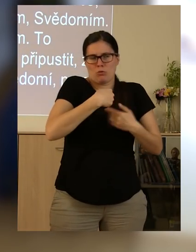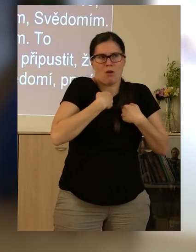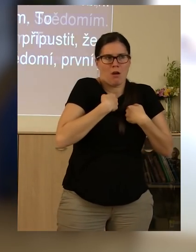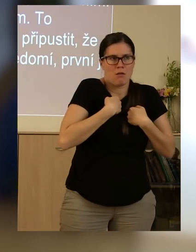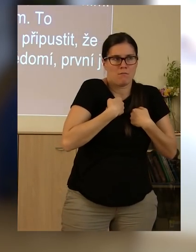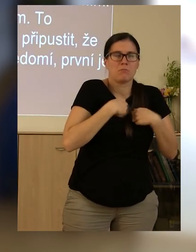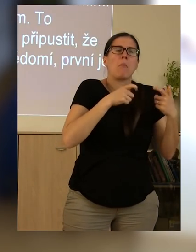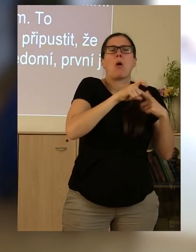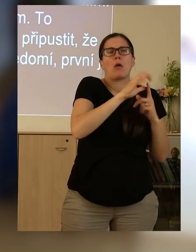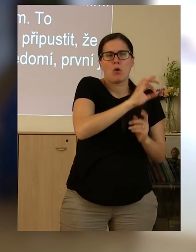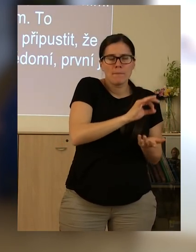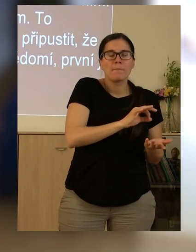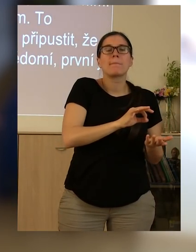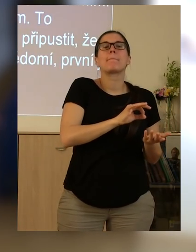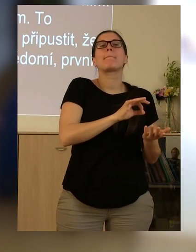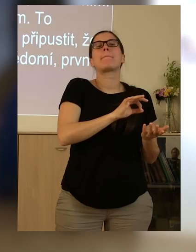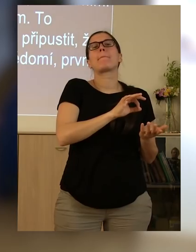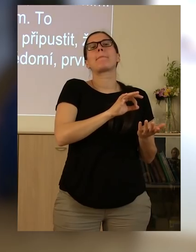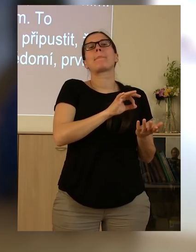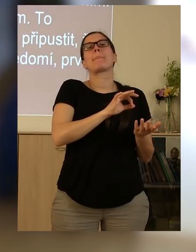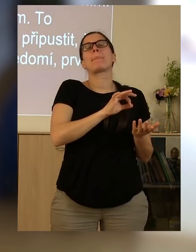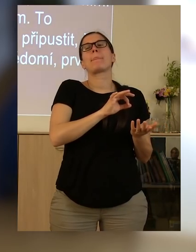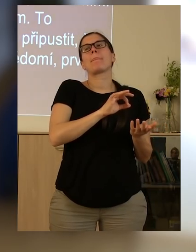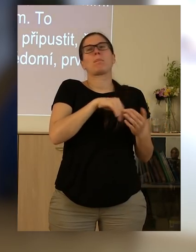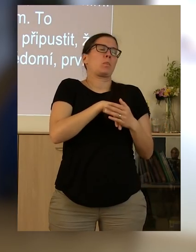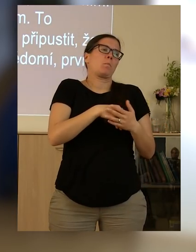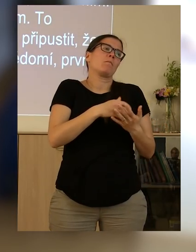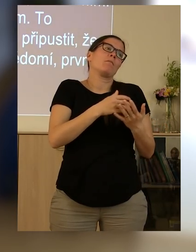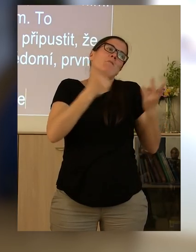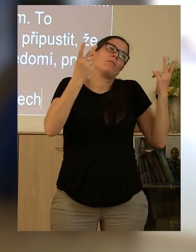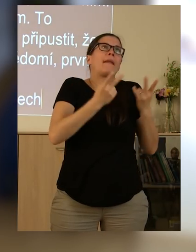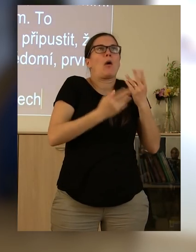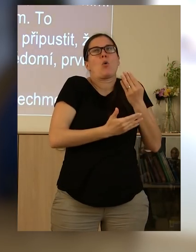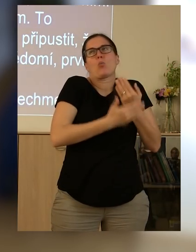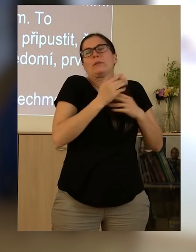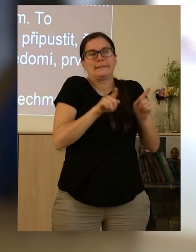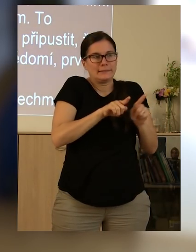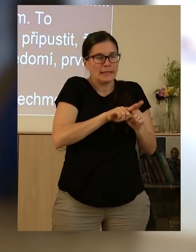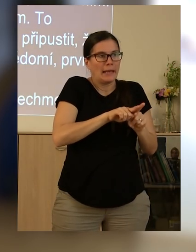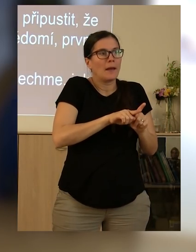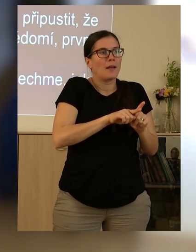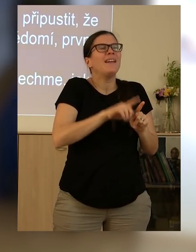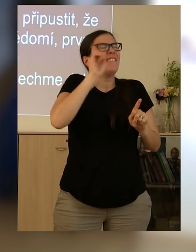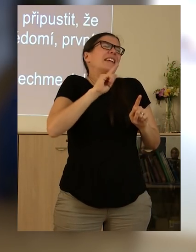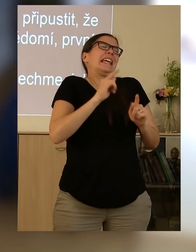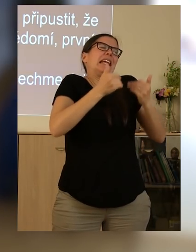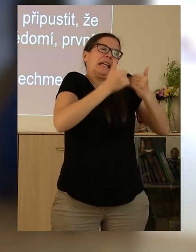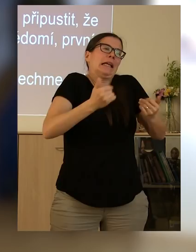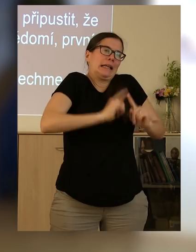anebo ego, to teď nechme, jako by to bylo to samé, i když to není to samé.